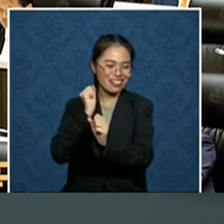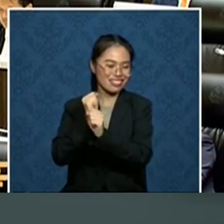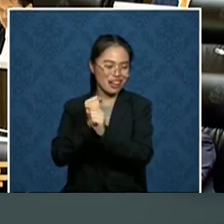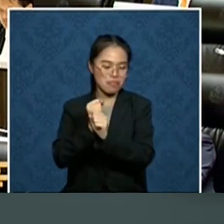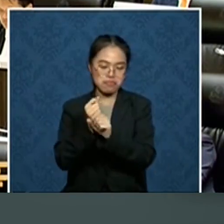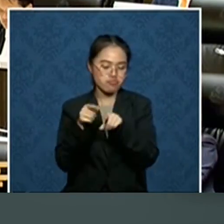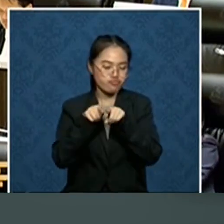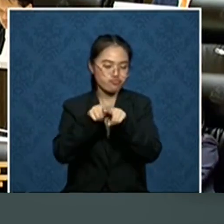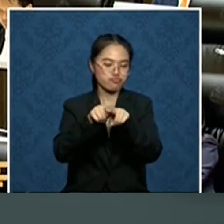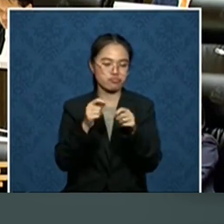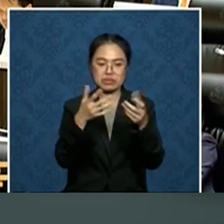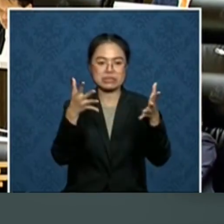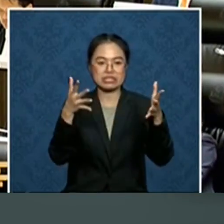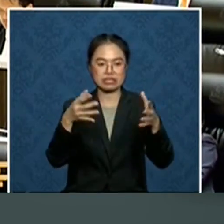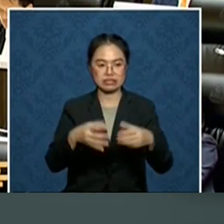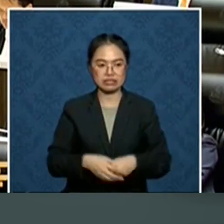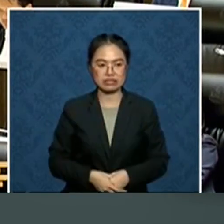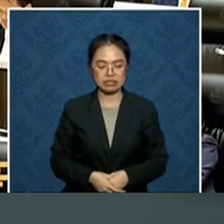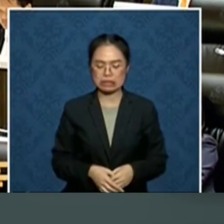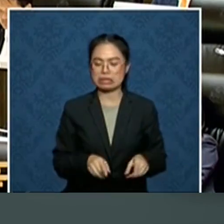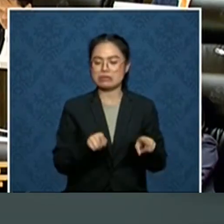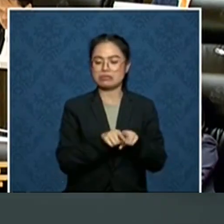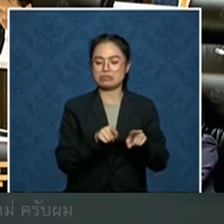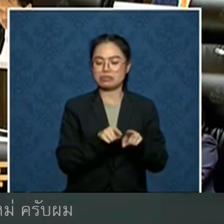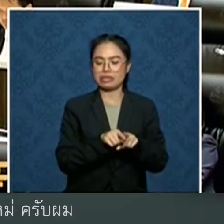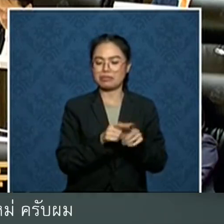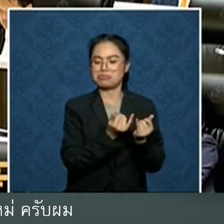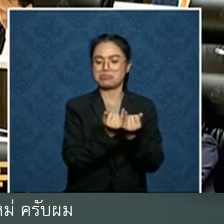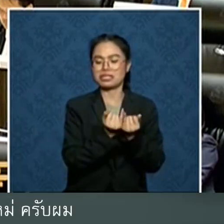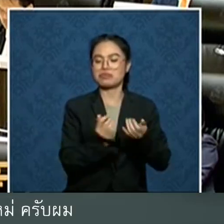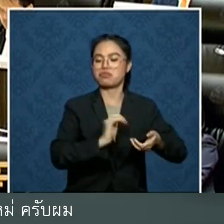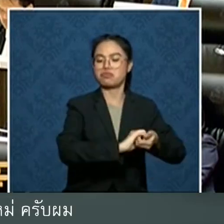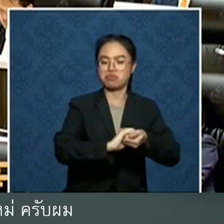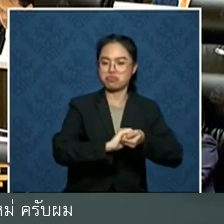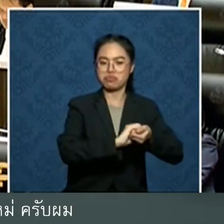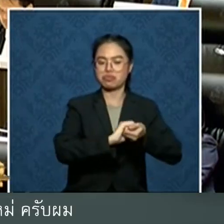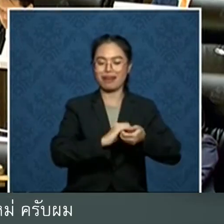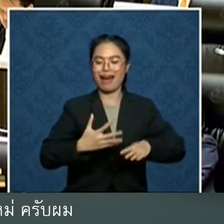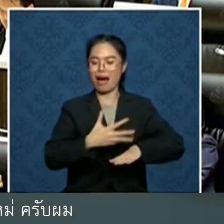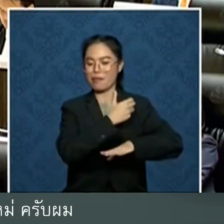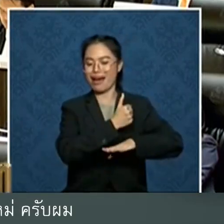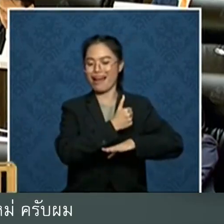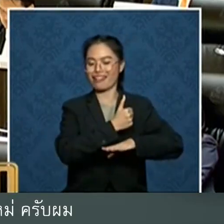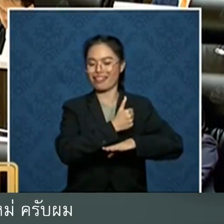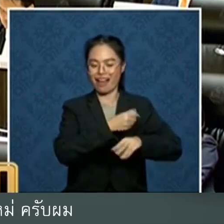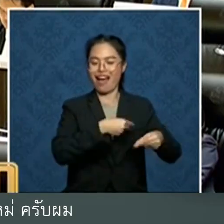ร่วมกันเป็นการรวมการเฉพาะกิจเพื่อแบ่งปันอำนาจ